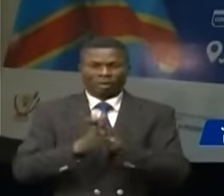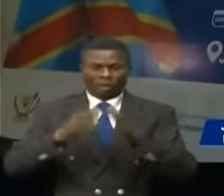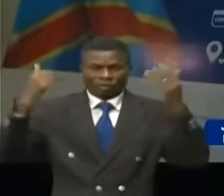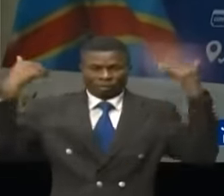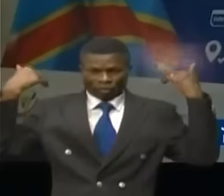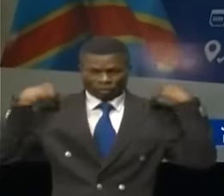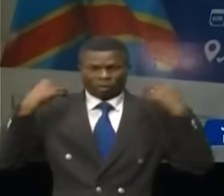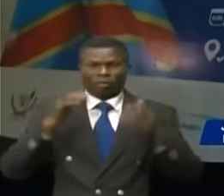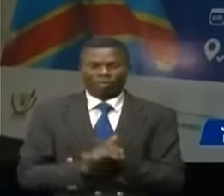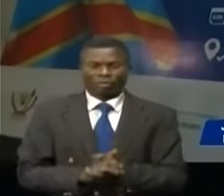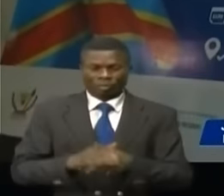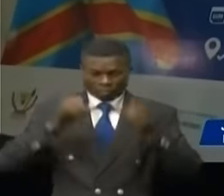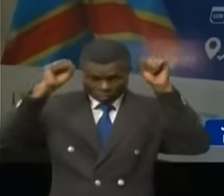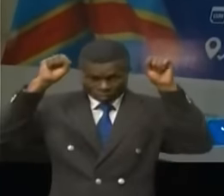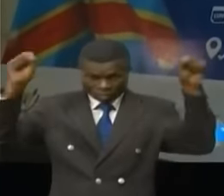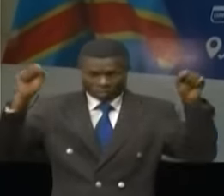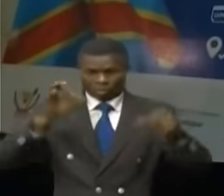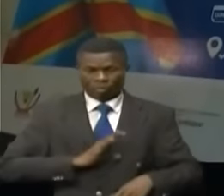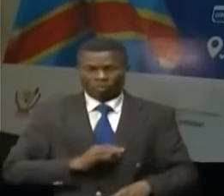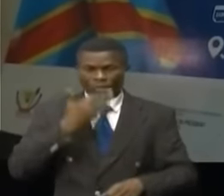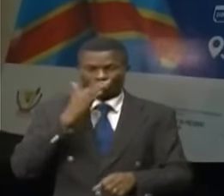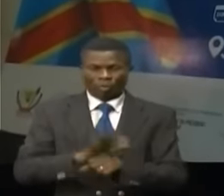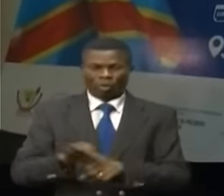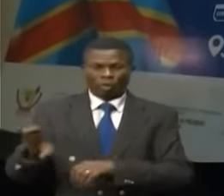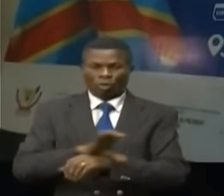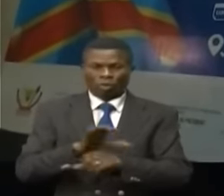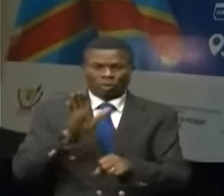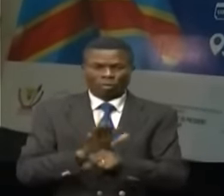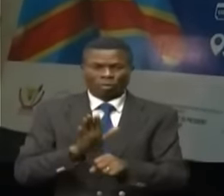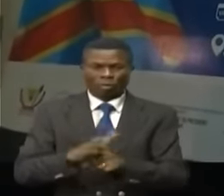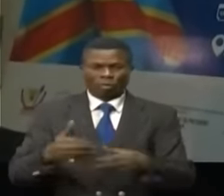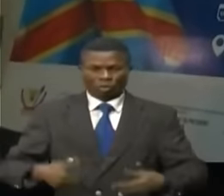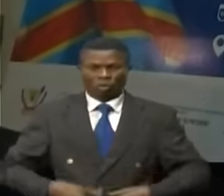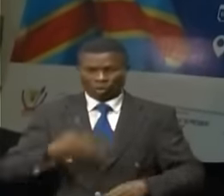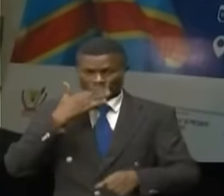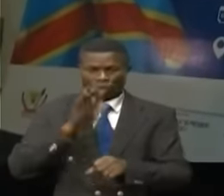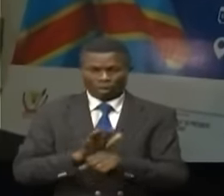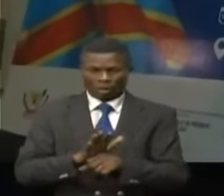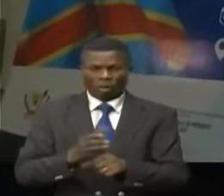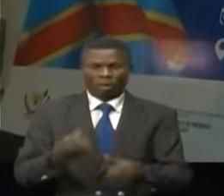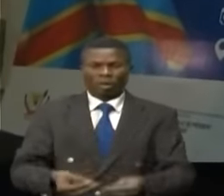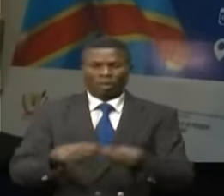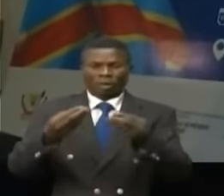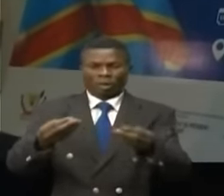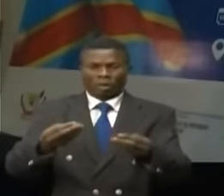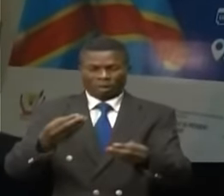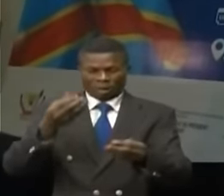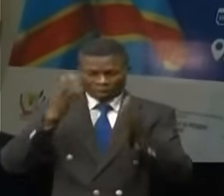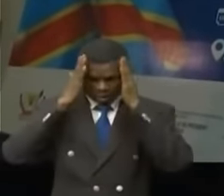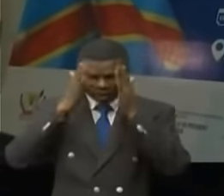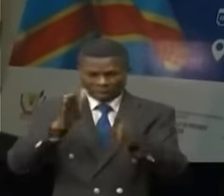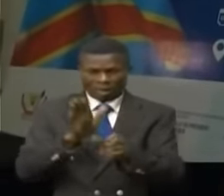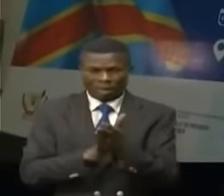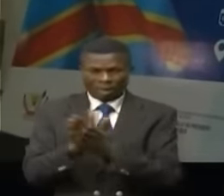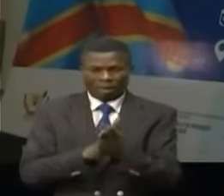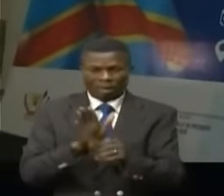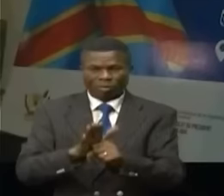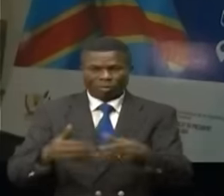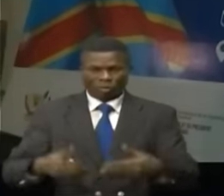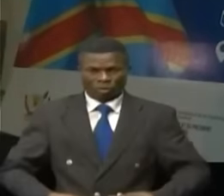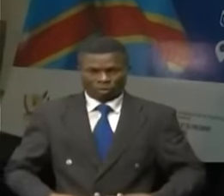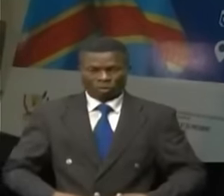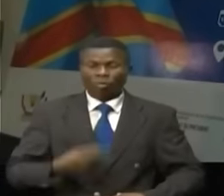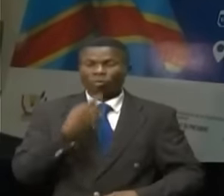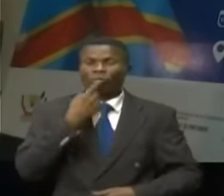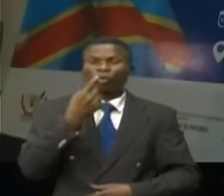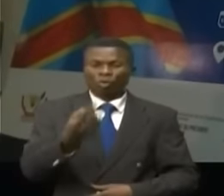d'investiture, il avait promis s'occuper des jeunes. Il avait promis qu'il va donner une attention particulière aux jeunes. Et je l'ai